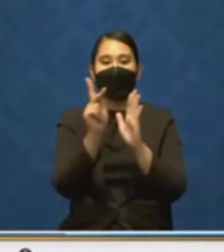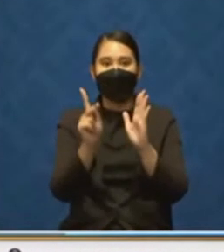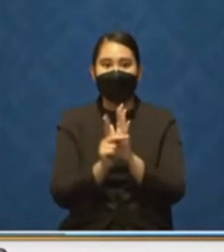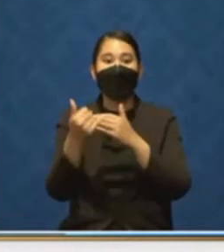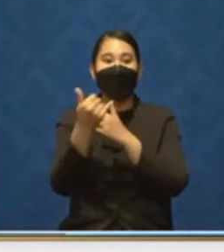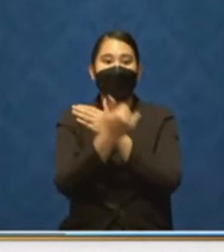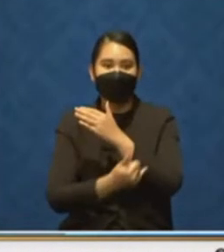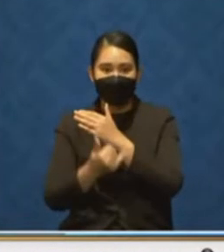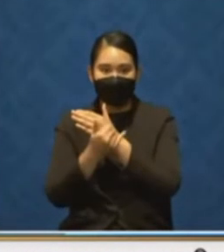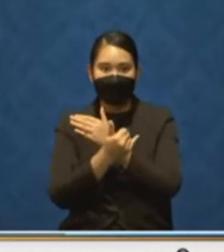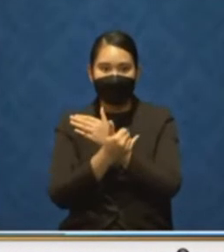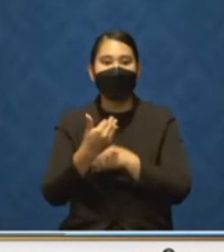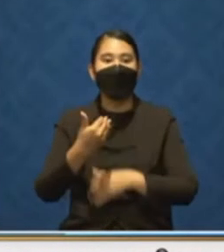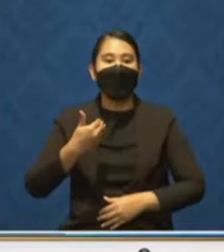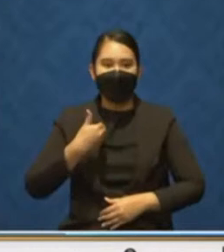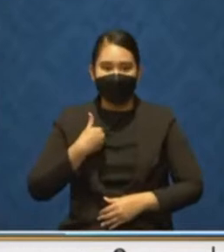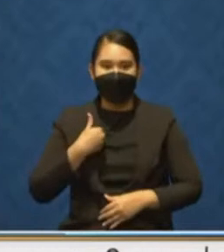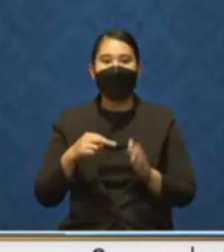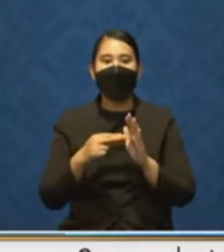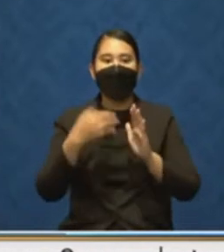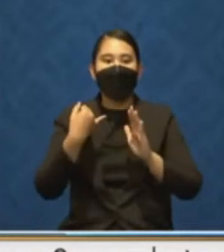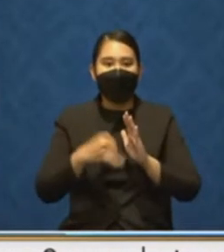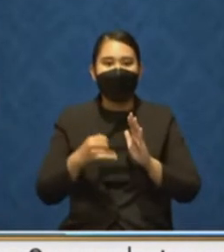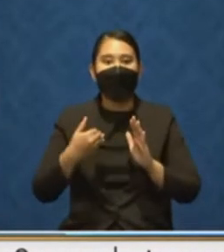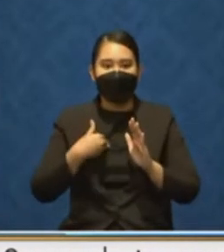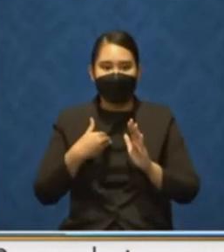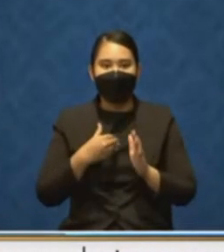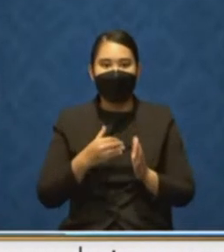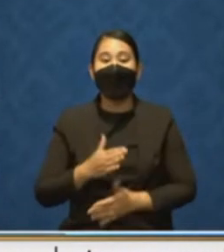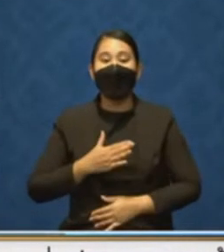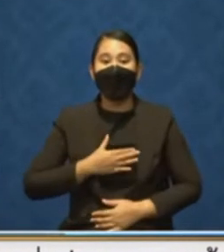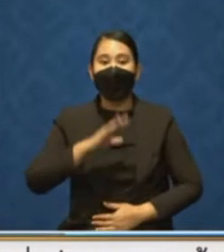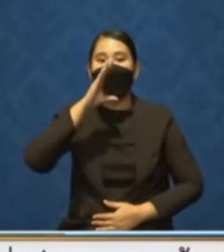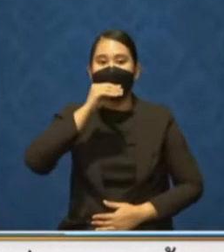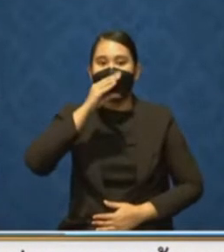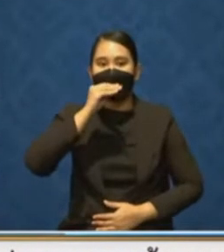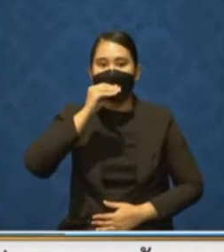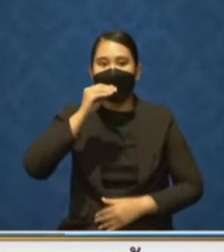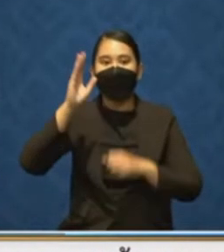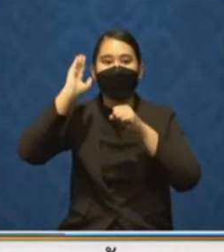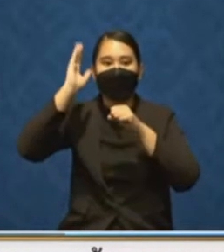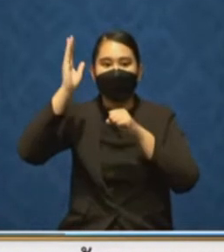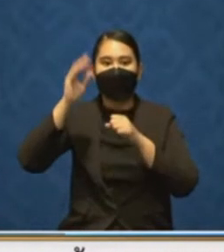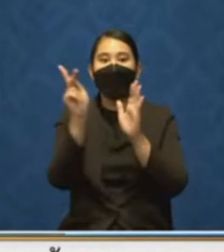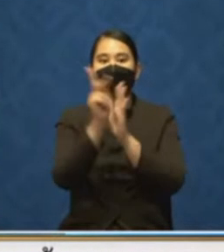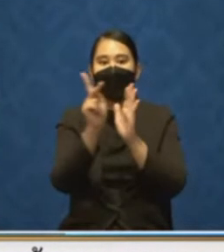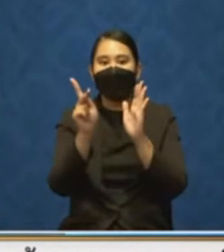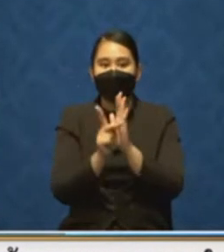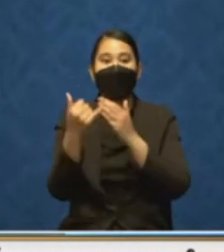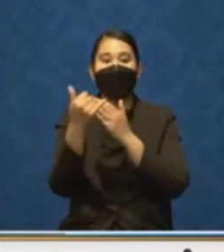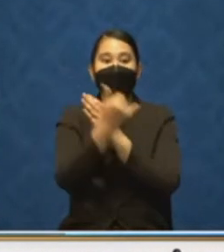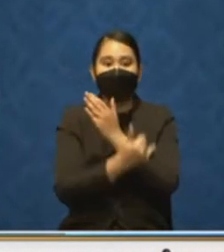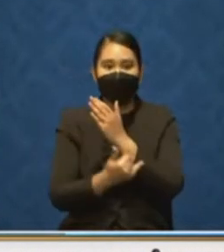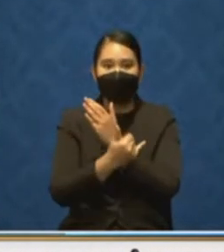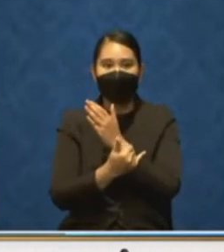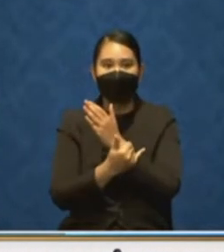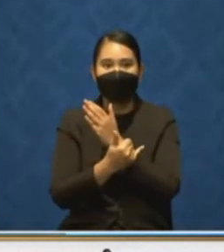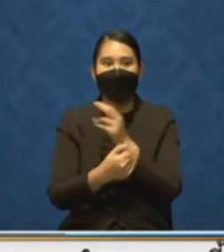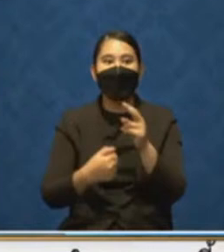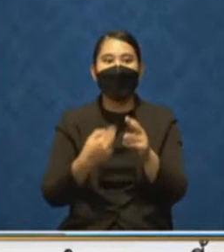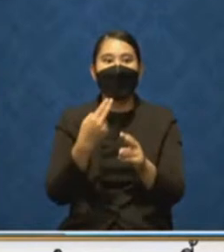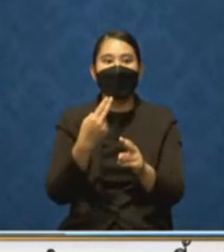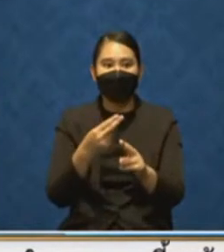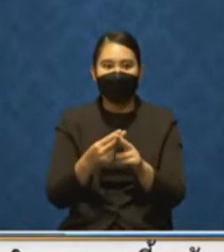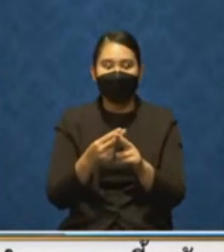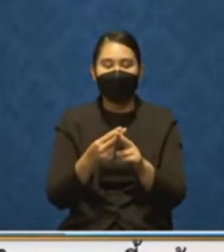รับรองถึงความผิดอย่างนี้ครับสิ่งที่ผมพูดอยู่นี้คือกฎหมายระหว่างประเทศที่ชื่อว่า ozyว่า